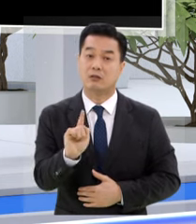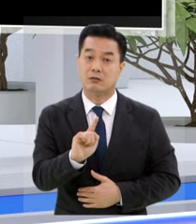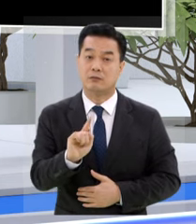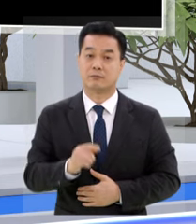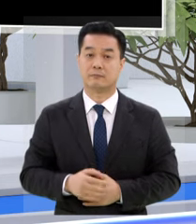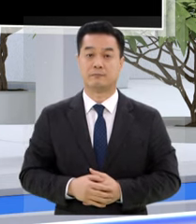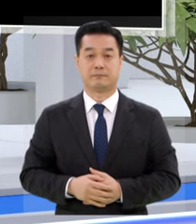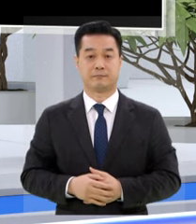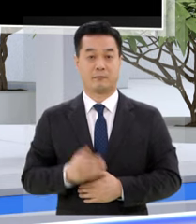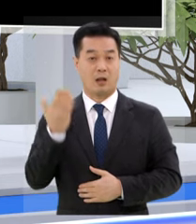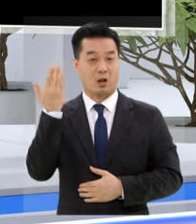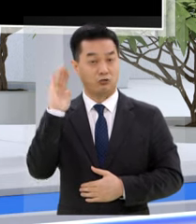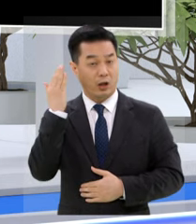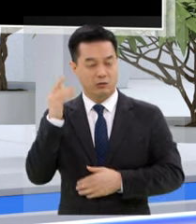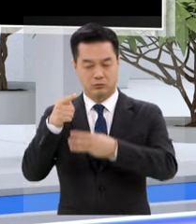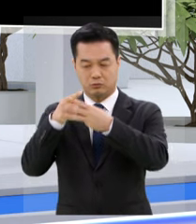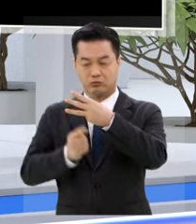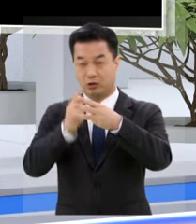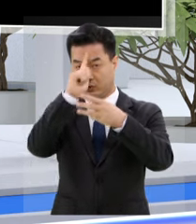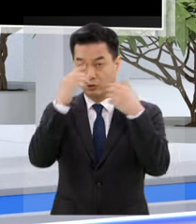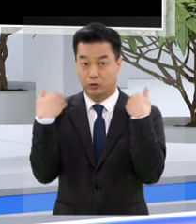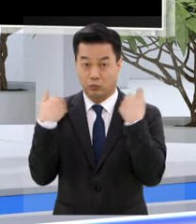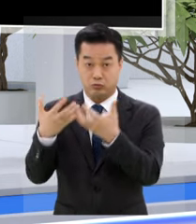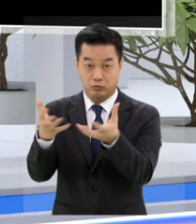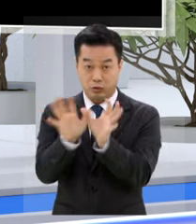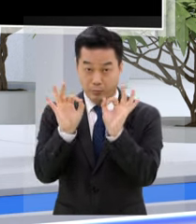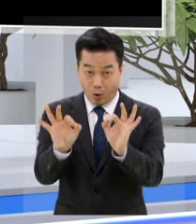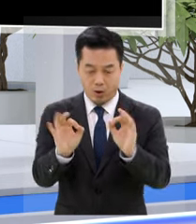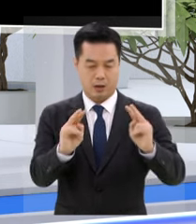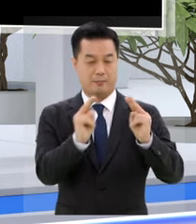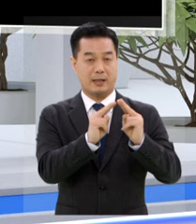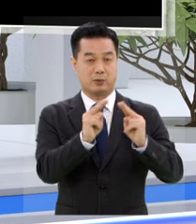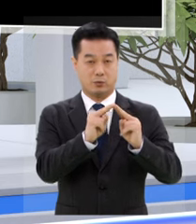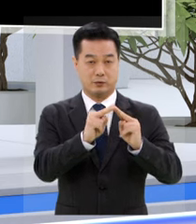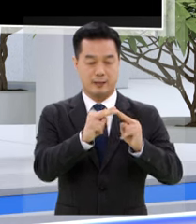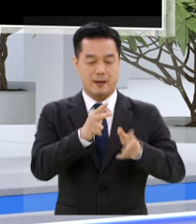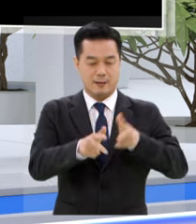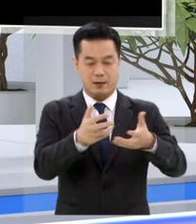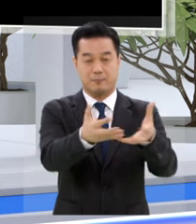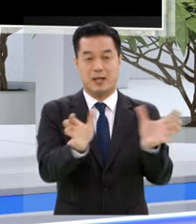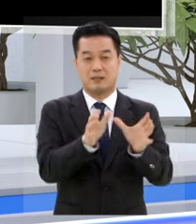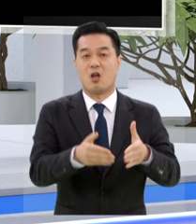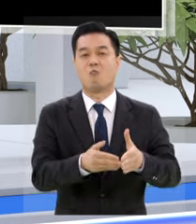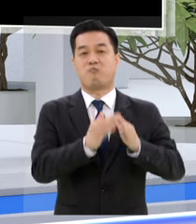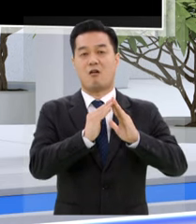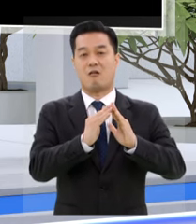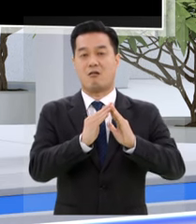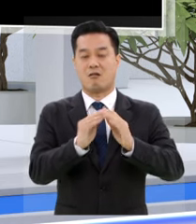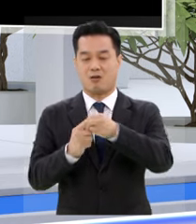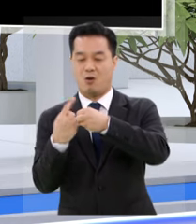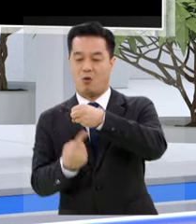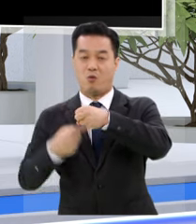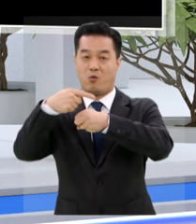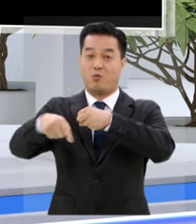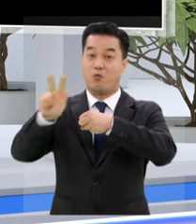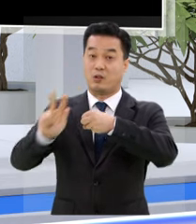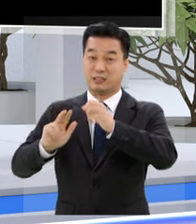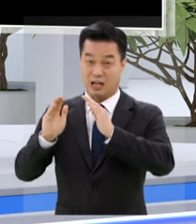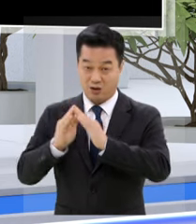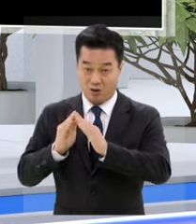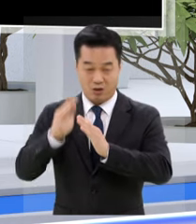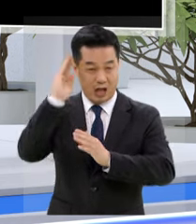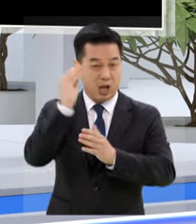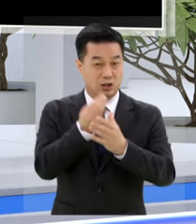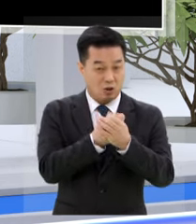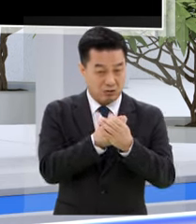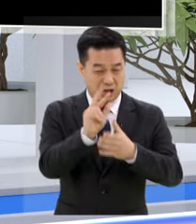어떻습니까 최근 윤성열 정부는 반도체 클러스터를 원자력과 화성 연료인 LNG 기반으로 만들겠다고